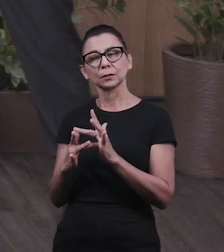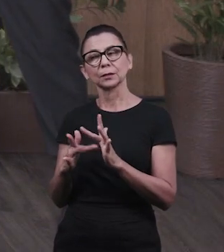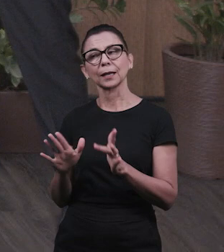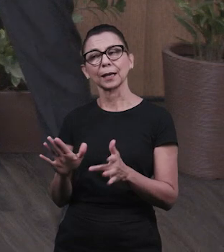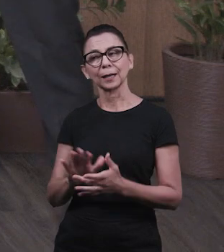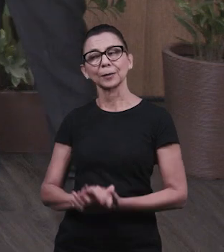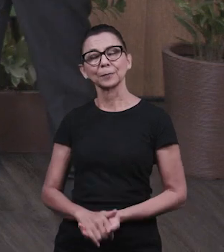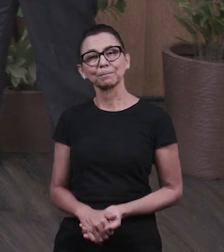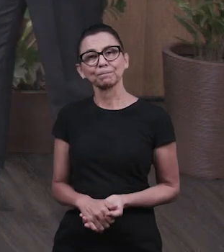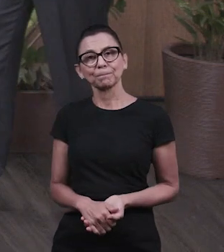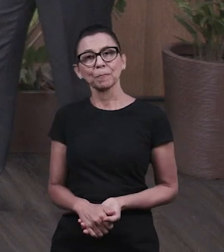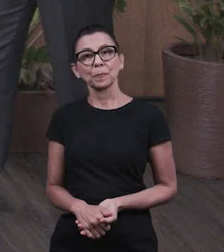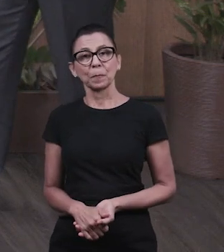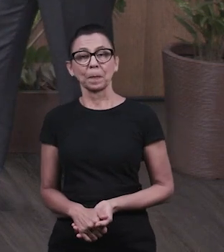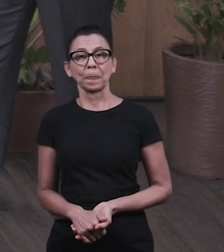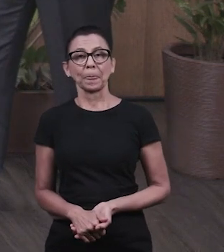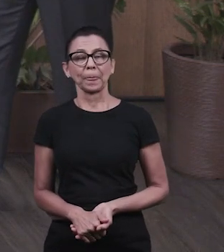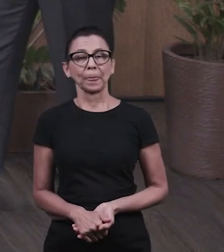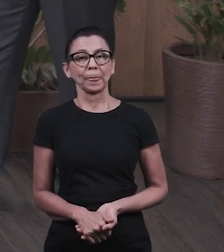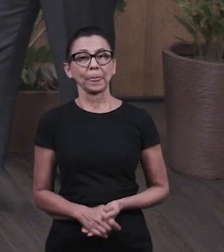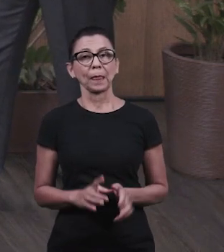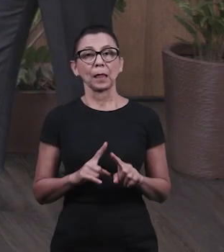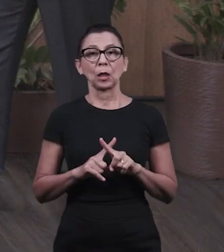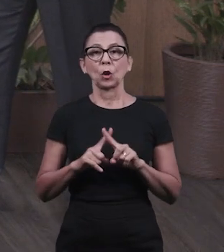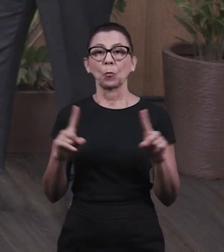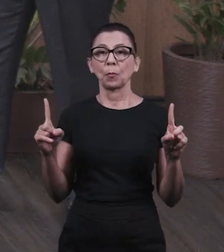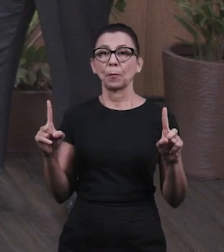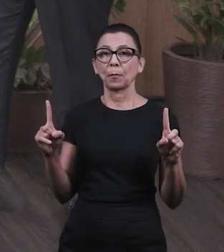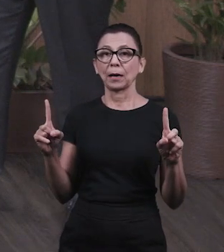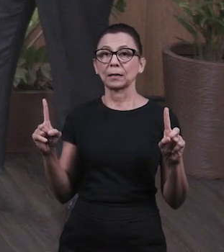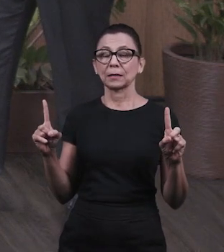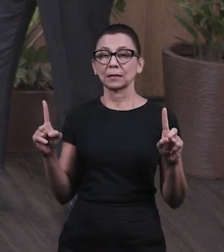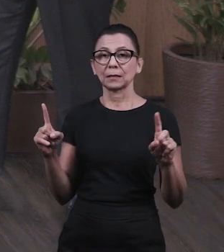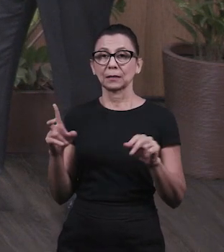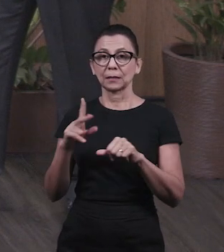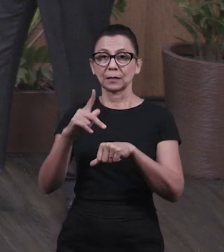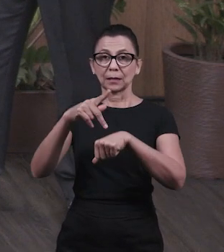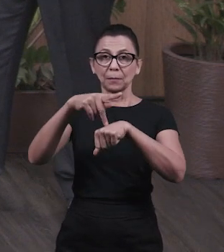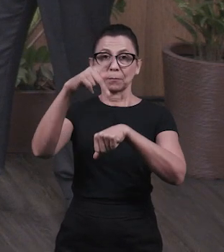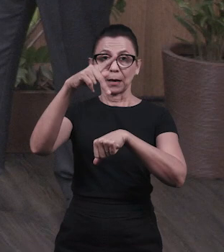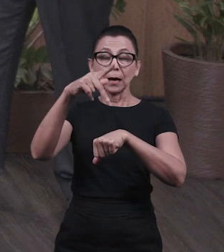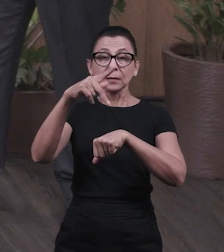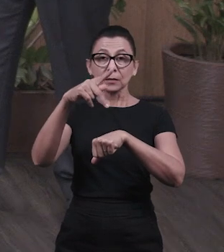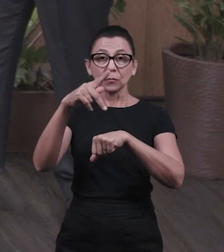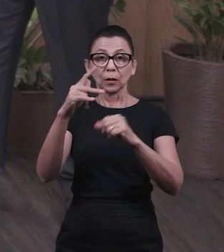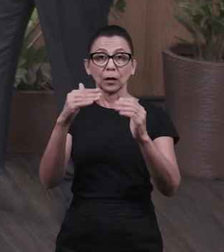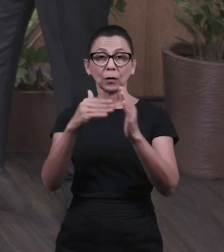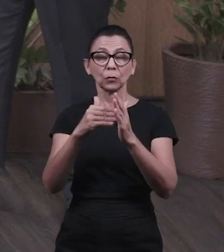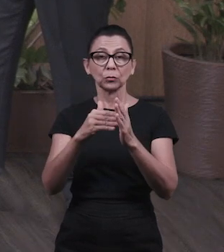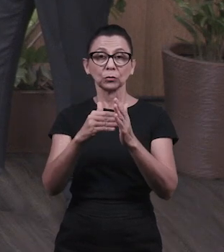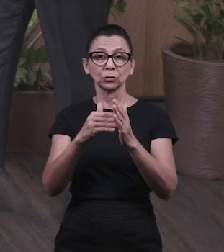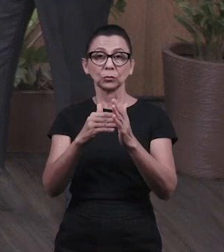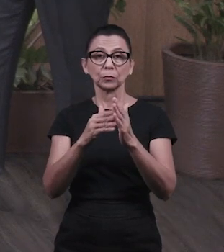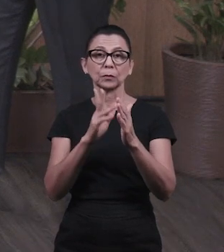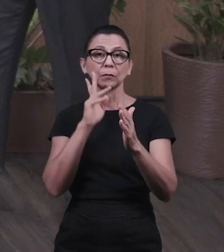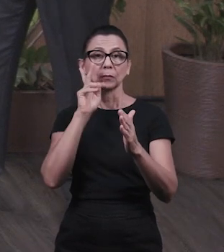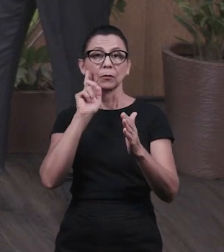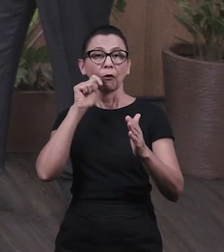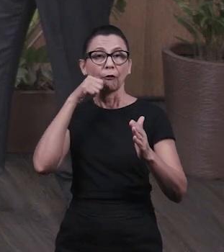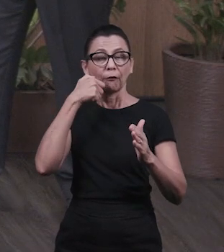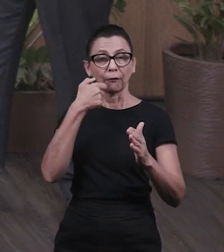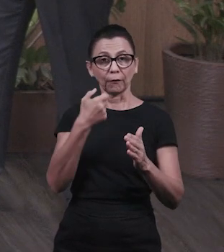в момент, когда они отмечали Пасху, последнюю вечерю, когда Господь Иисус совершал со